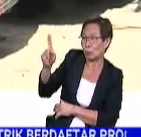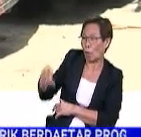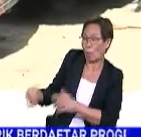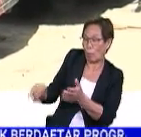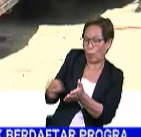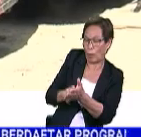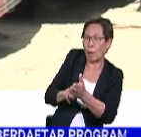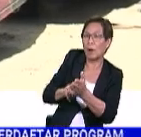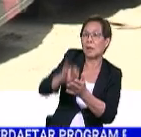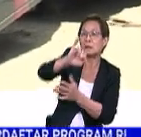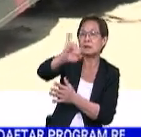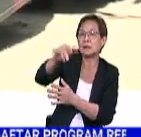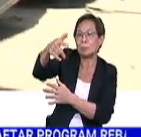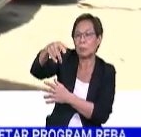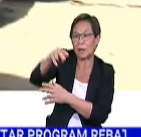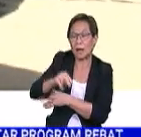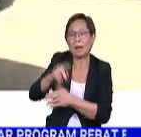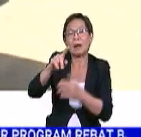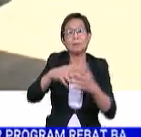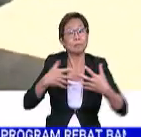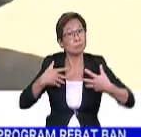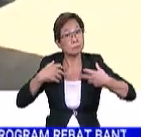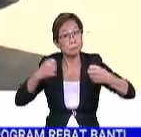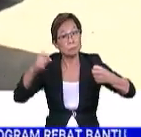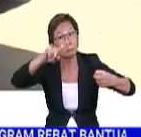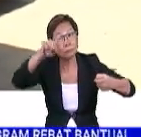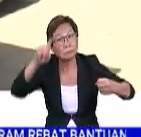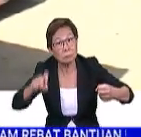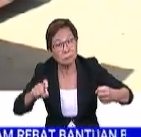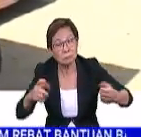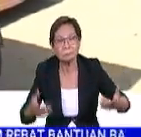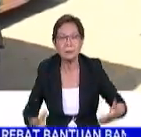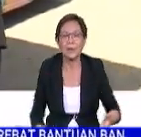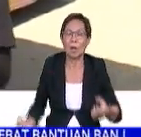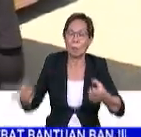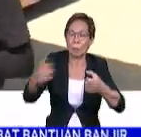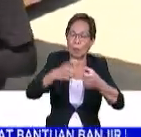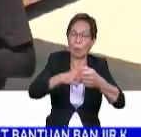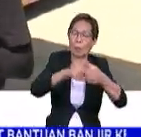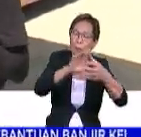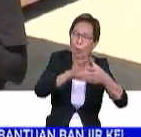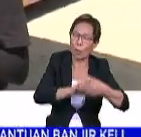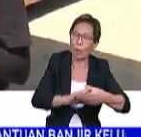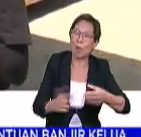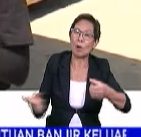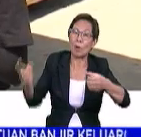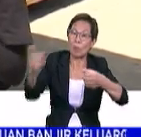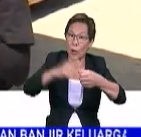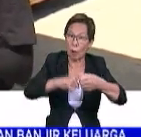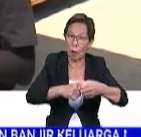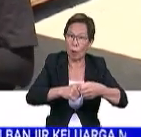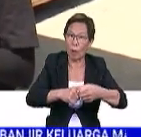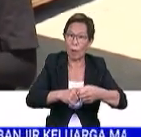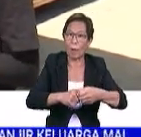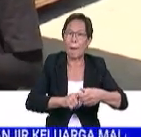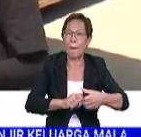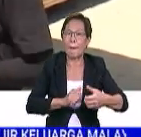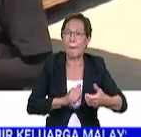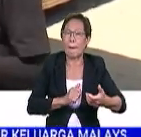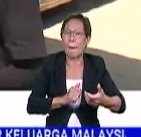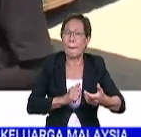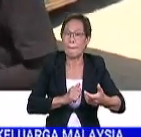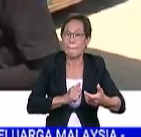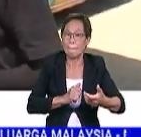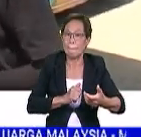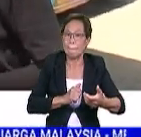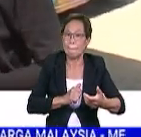Pendaftaran Negara. Apa khabar Datuk? Baik, alhamdulillah. Datuk, mengenai perincian program Mekar Prihatin Pasca Banjir ini,